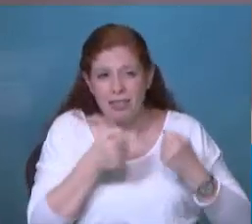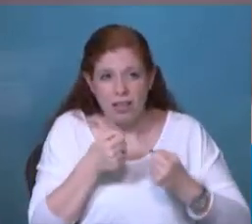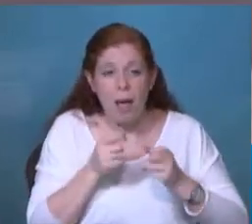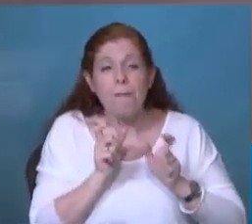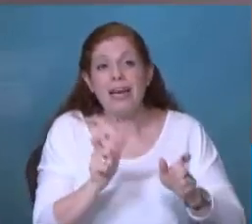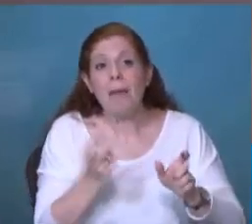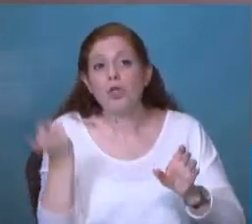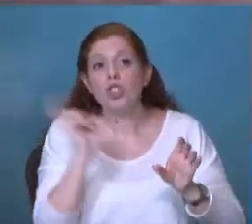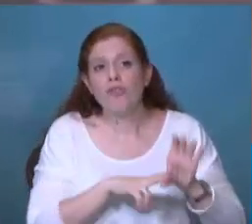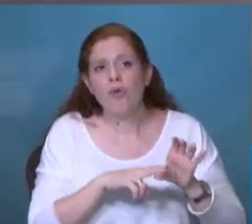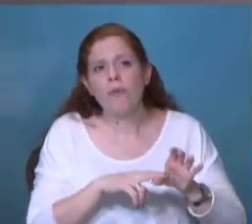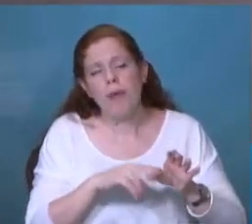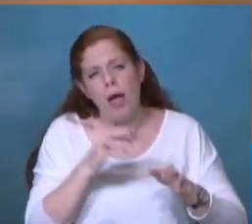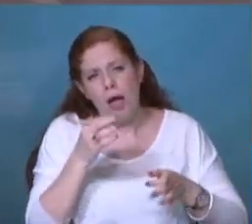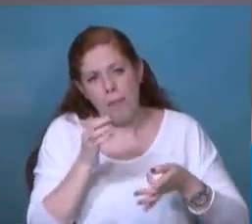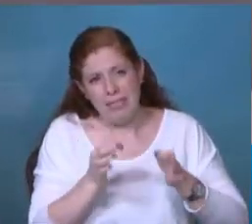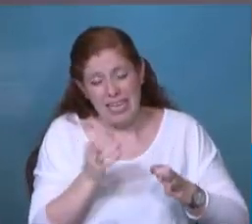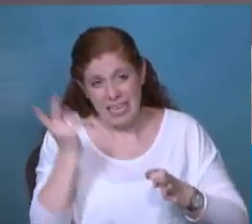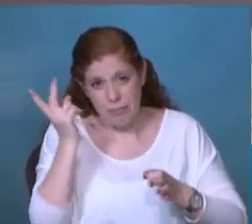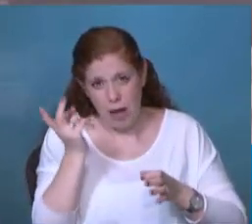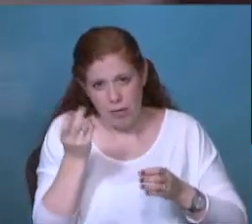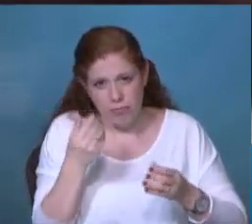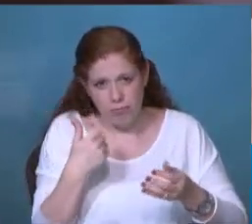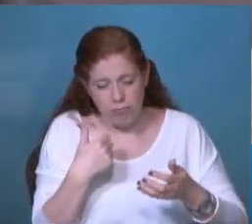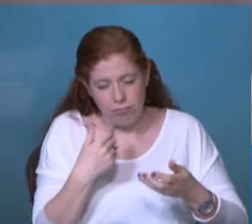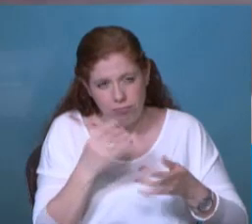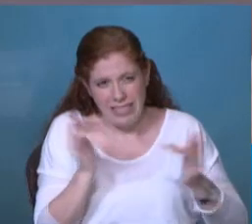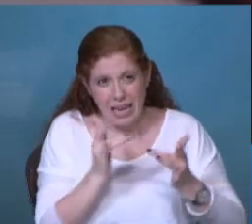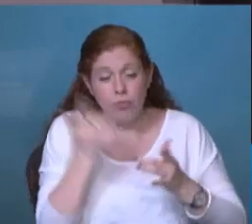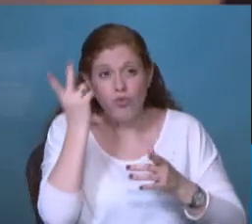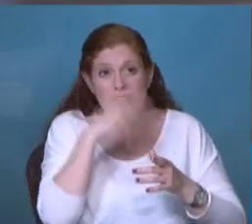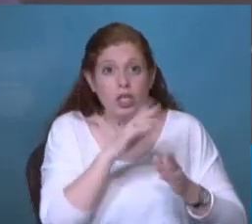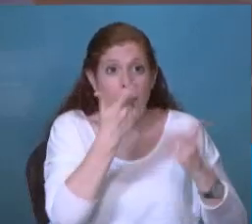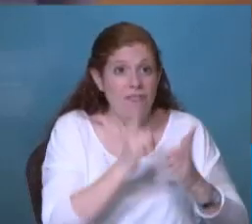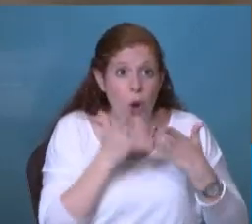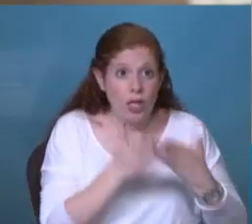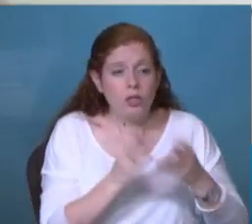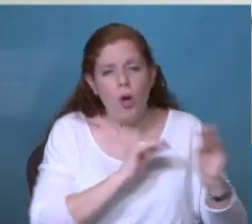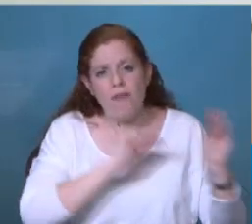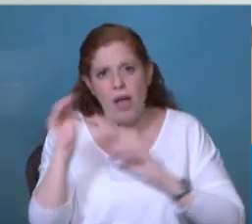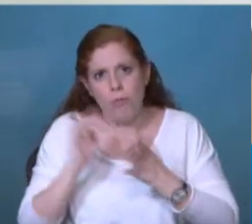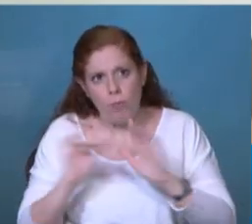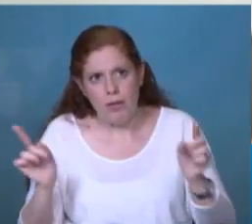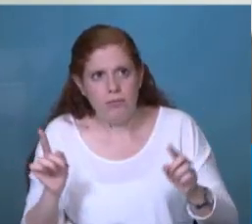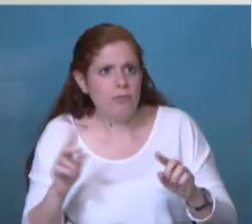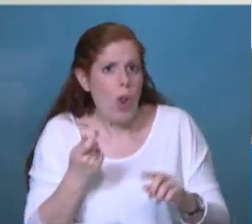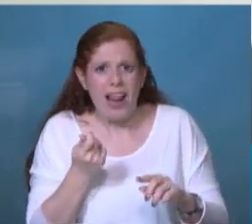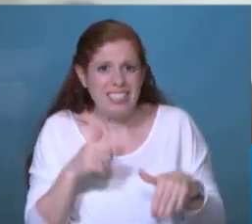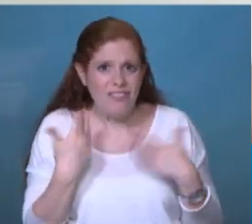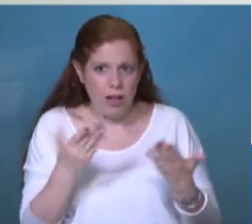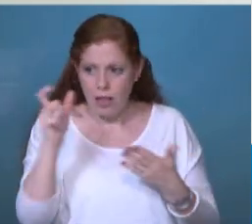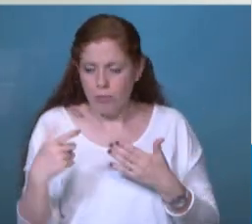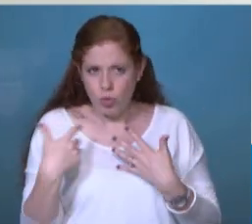ההשתתפות במשחקים. כשהבין שגם מיוון לא תבוא הישועה, עבר ליעד הבא. Because I have not any money with me for give to a